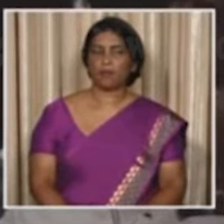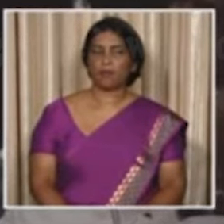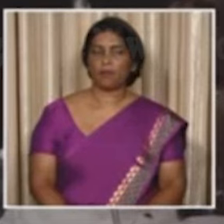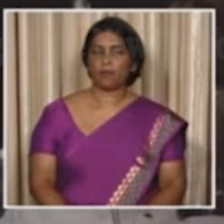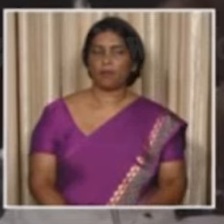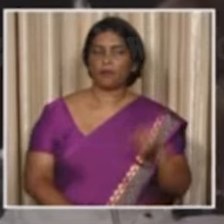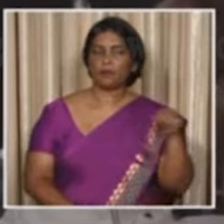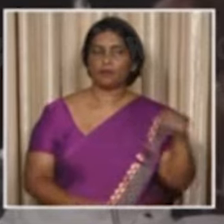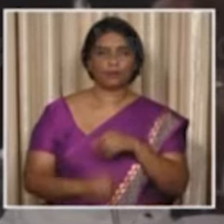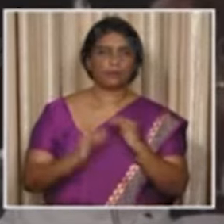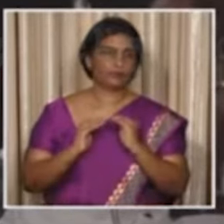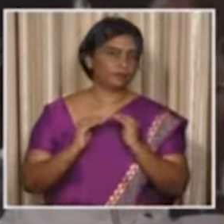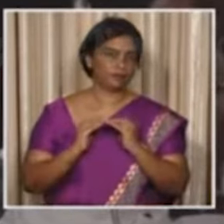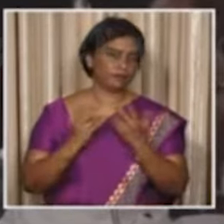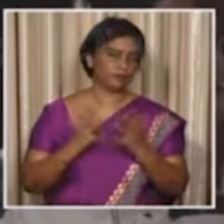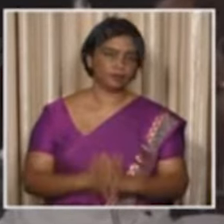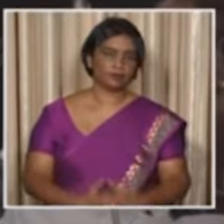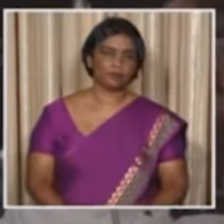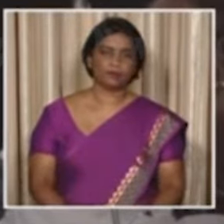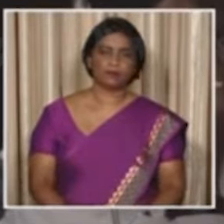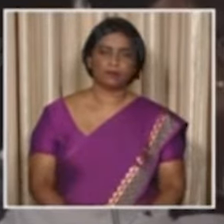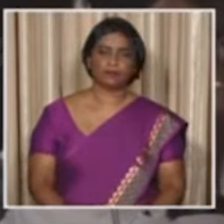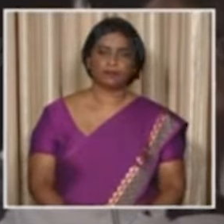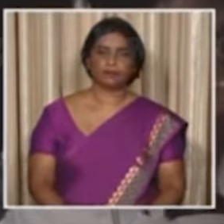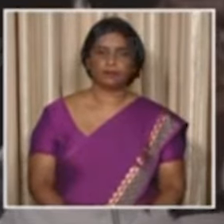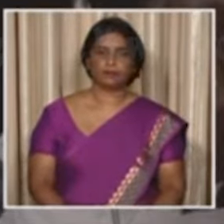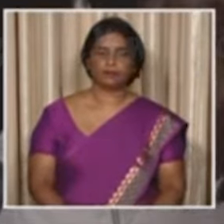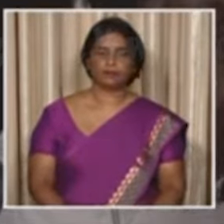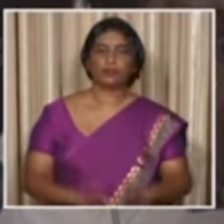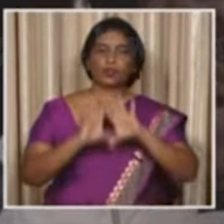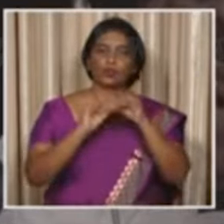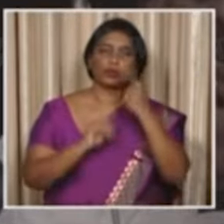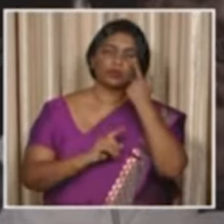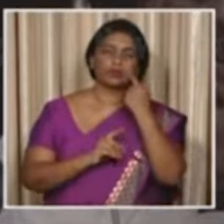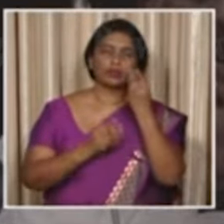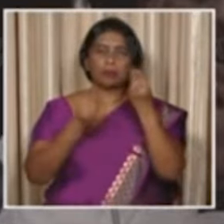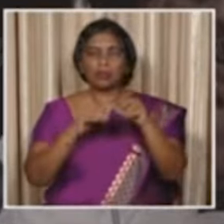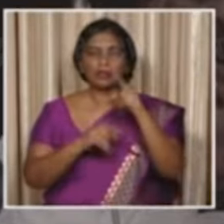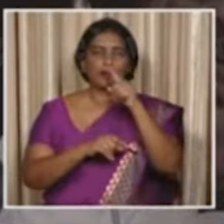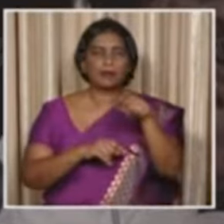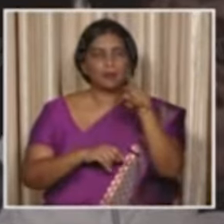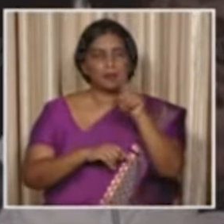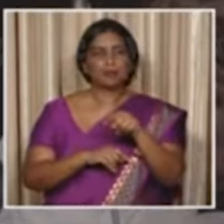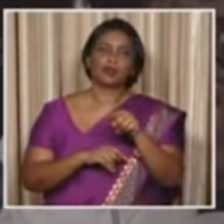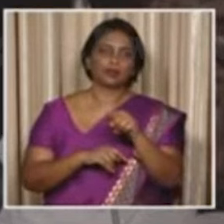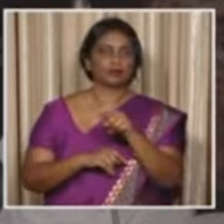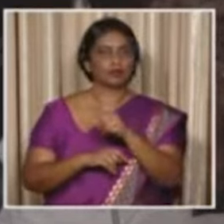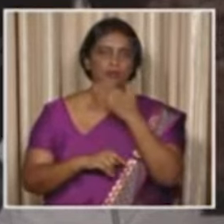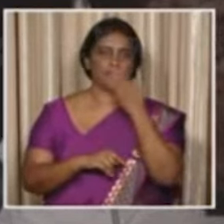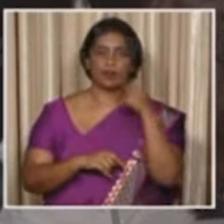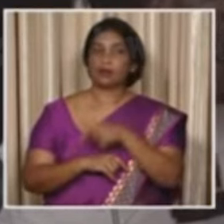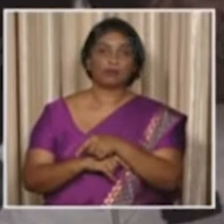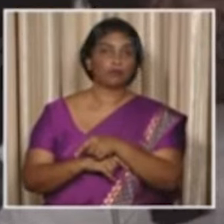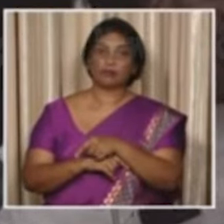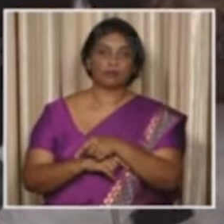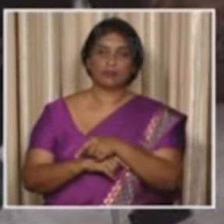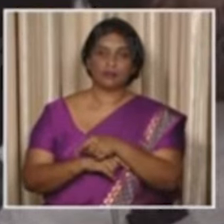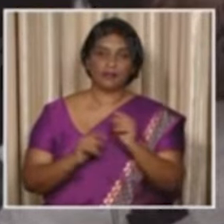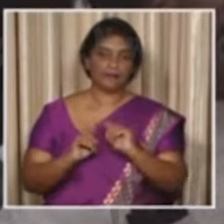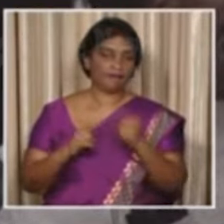ඒකට අදාළ වෙන්නේ නැහැ. නෑ ඒක පොදු සමාවක් ඇත්තේ සුළු වැරදි සඳහා මයිනර් ඔෆෙන්සස්. දැන් මේක සඳහන් වෙන්නේ එහෙම